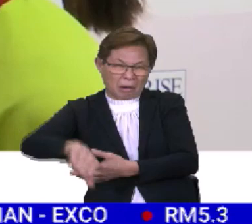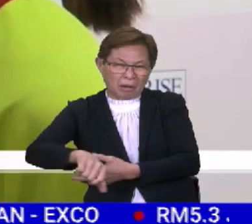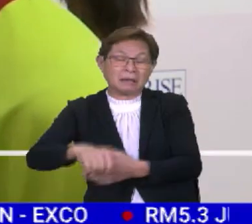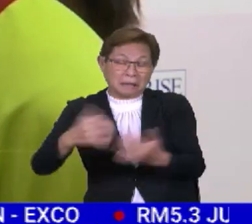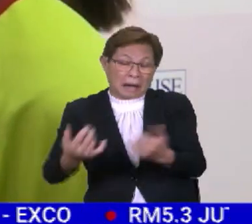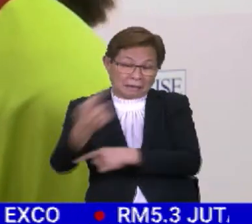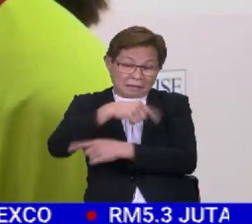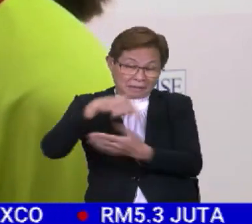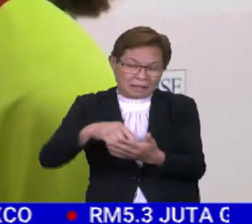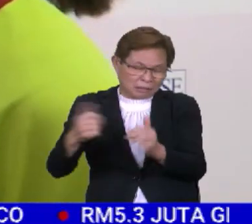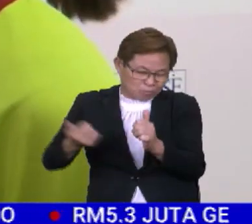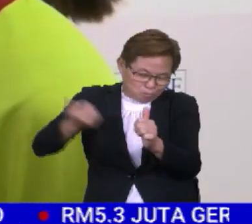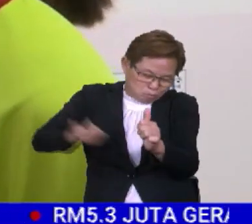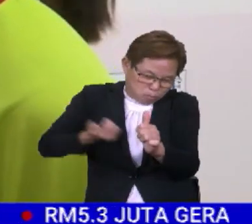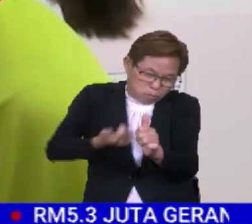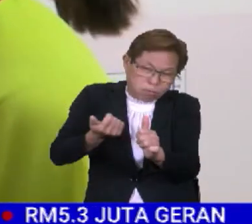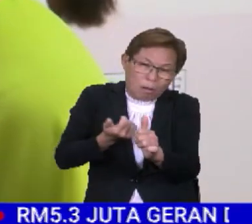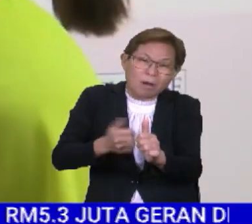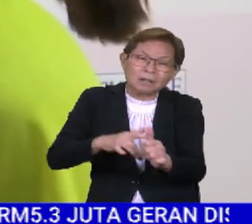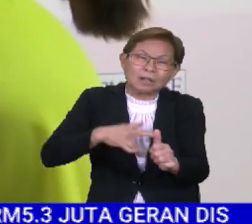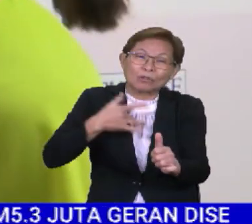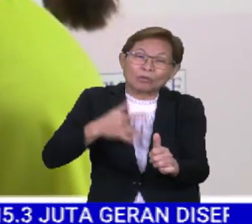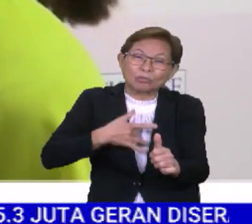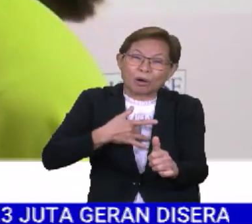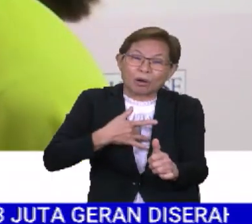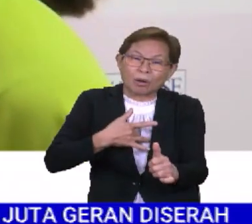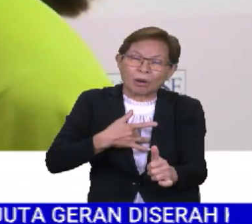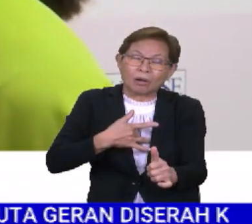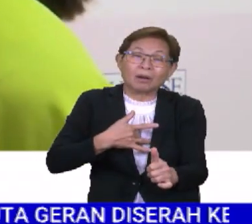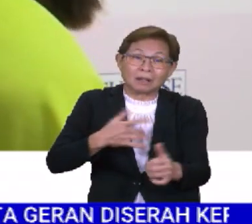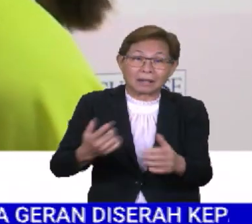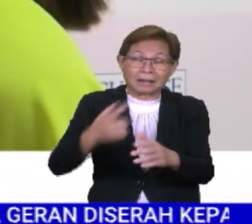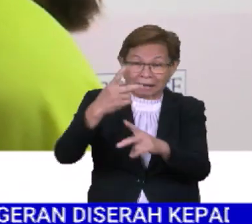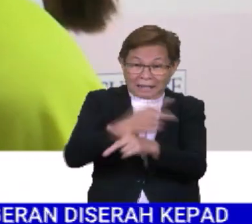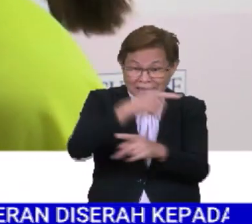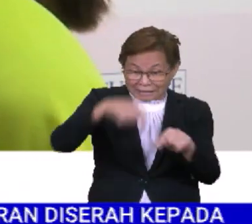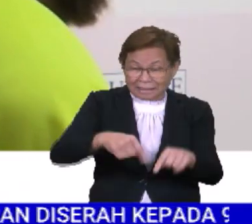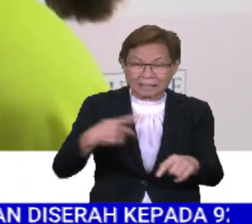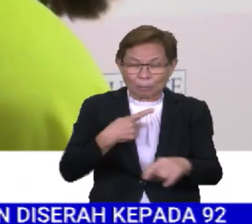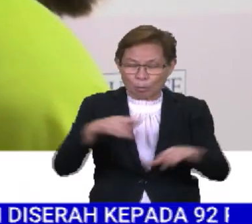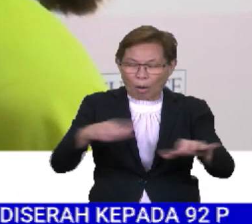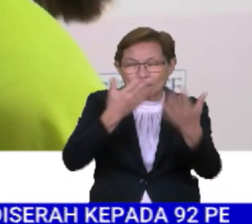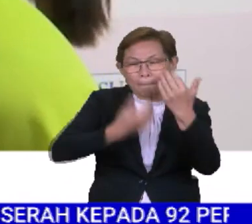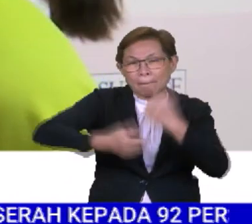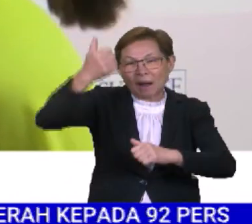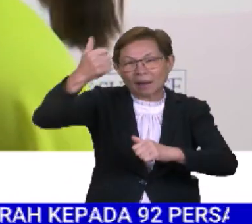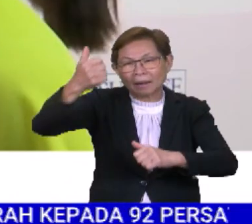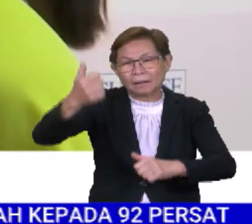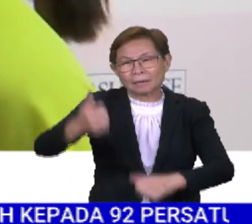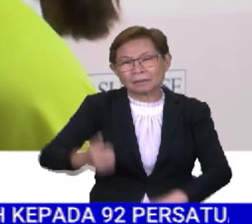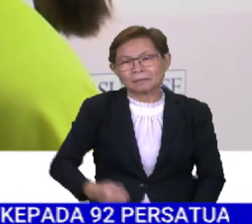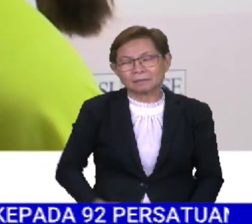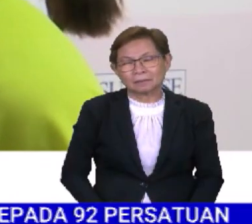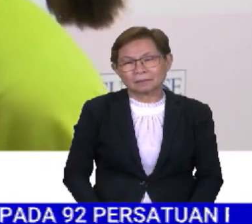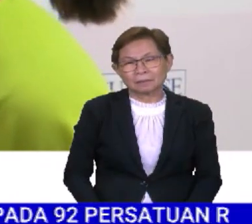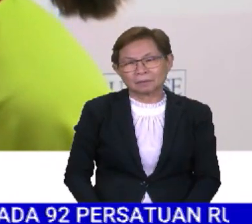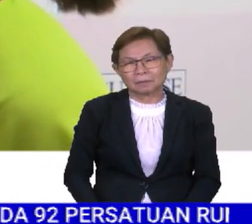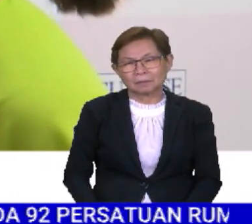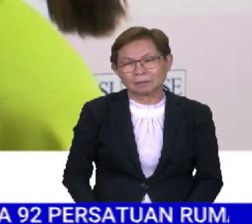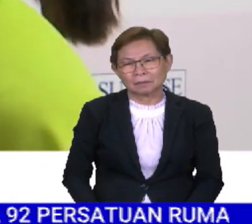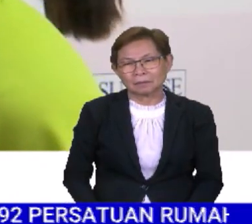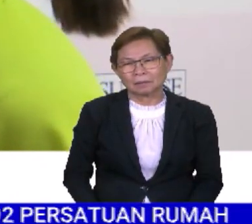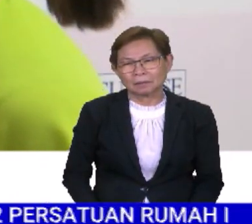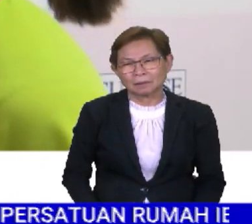balik. Dan kali ini saya rasa kami buat yang baik lah. Masa mereka sampai 1-2 point, kami